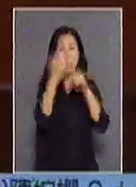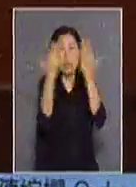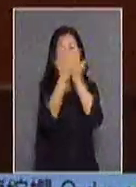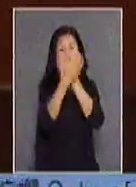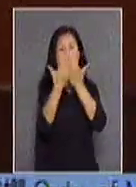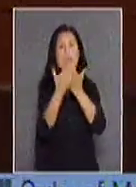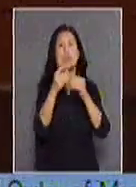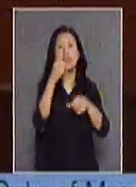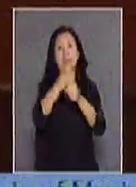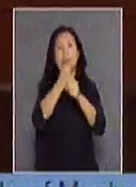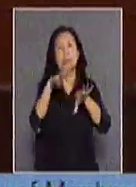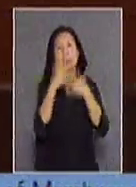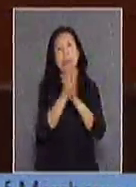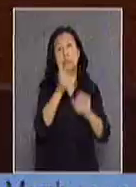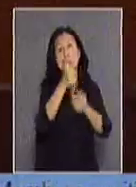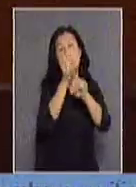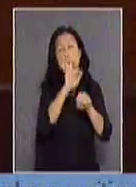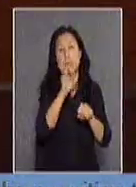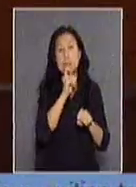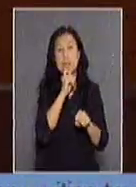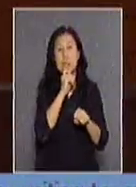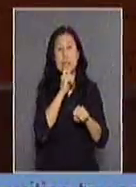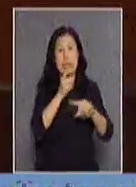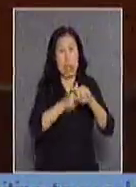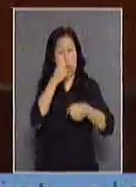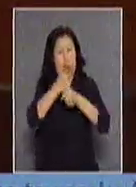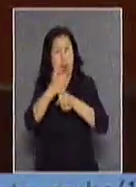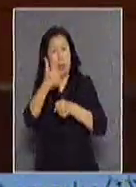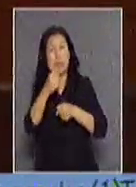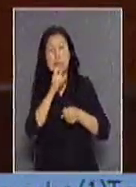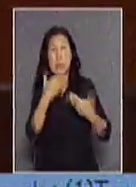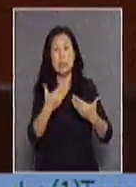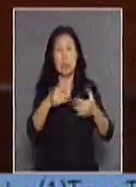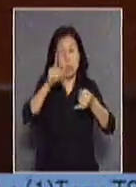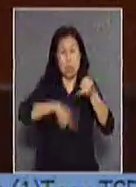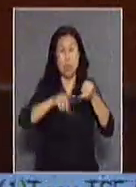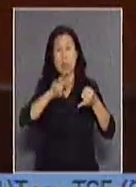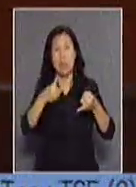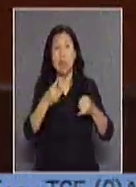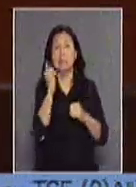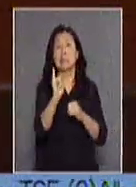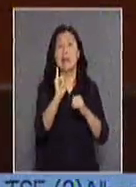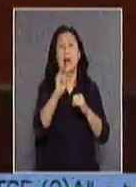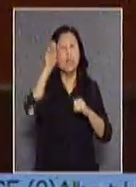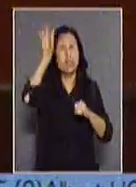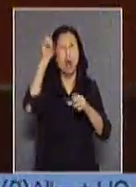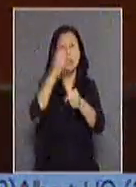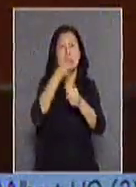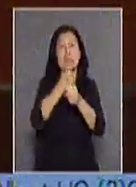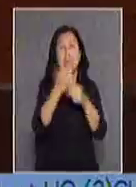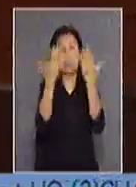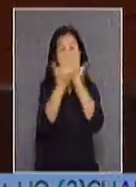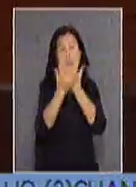的。優勢創意產業現在是變成劣勢的創意產業，